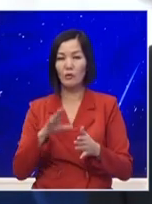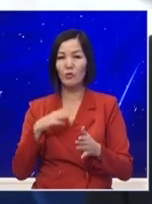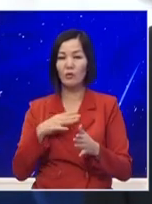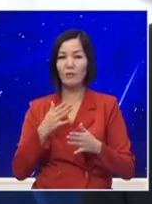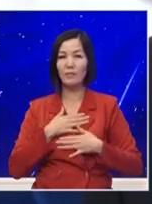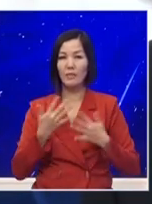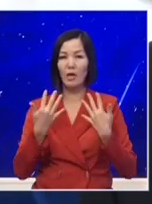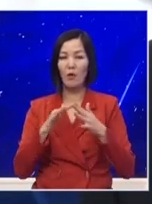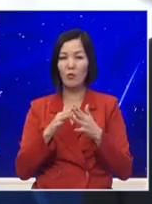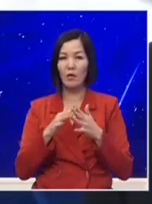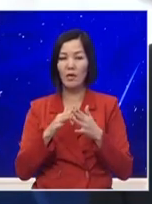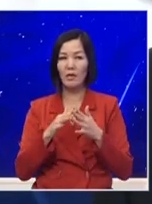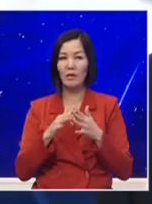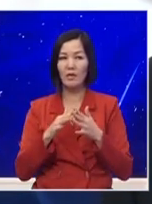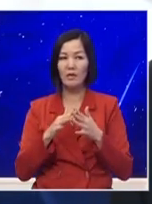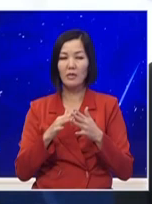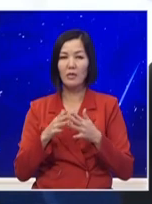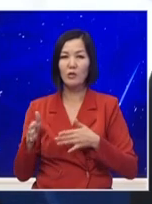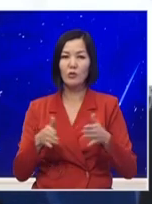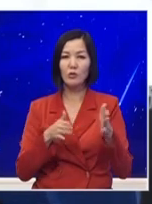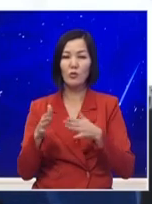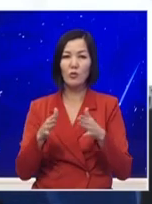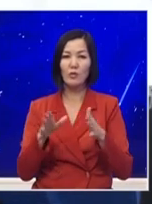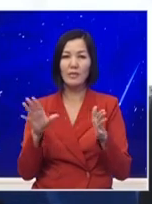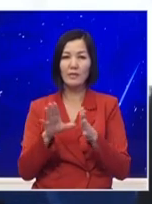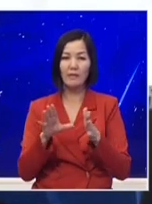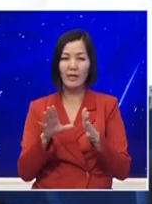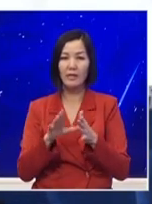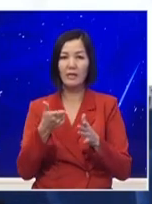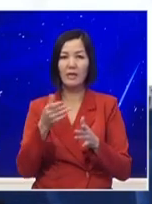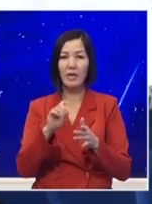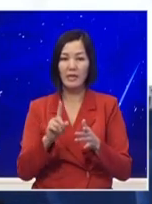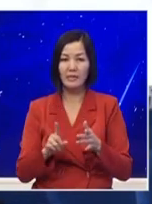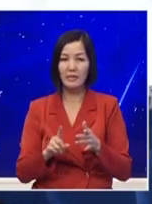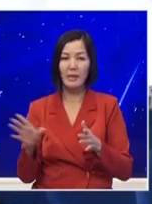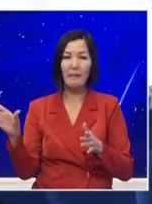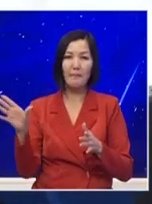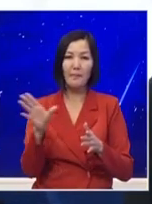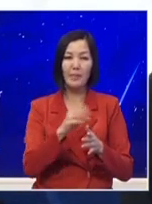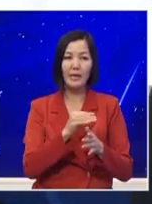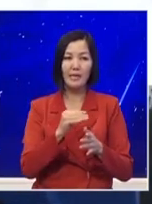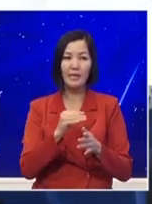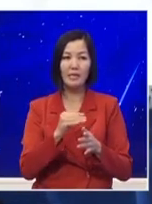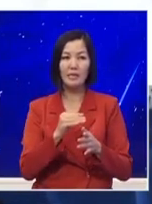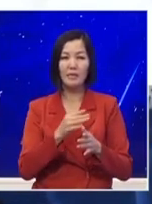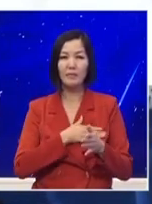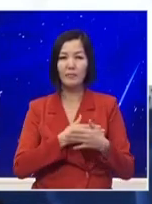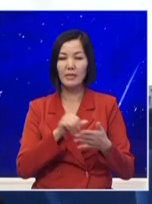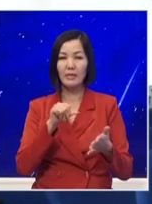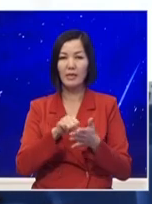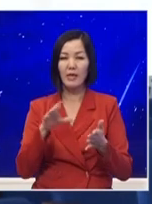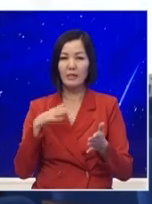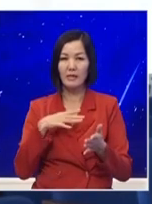деген жол, свет, газ жөнінде жаңағы барлық жұмыстарды белсене атқарды.